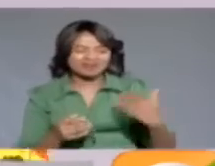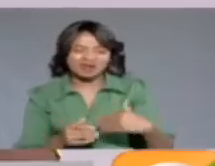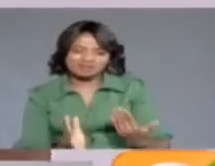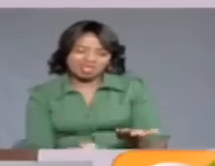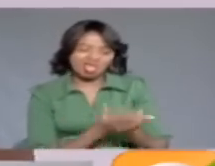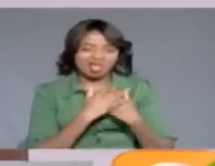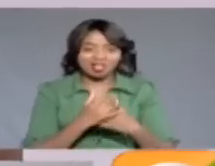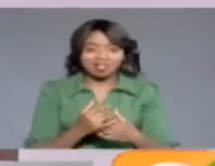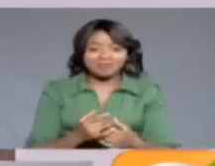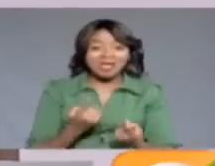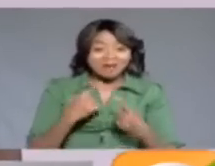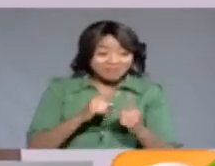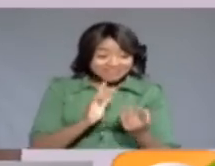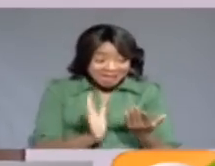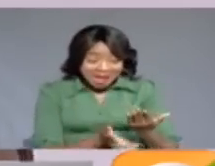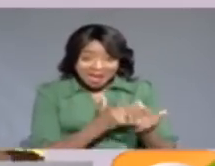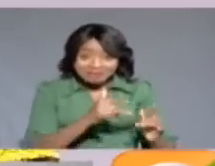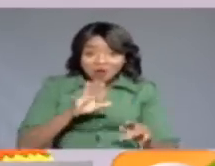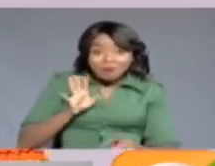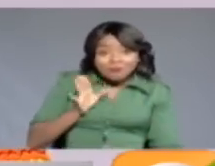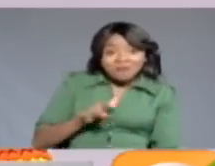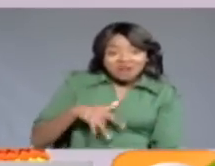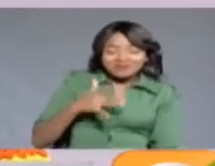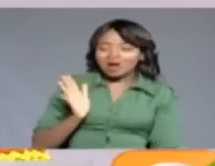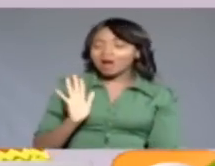yake anafurahia hicho kitendo.